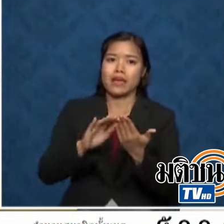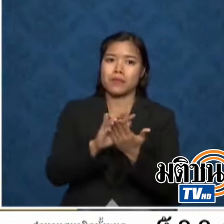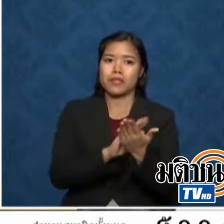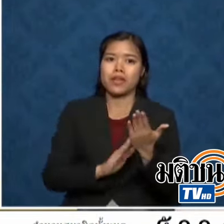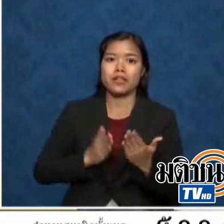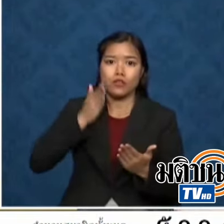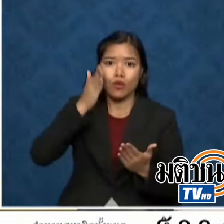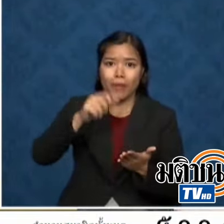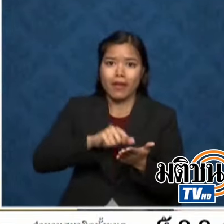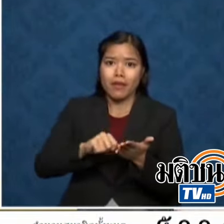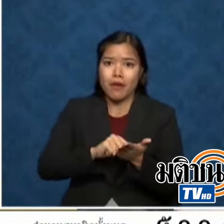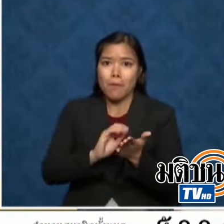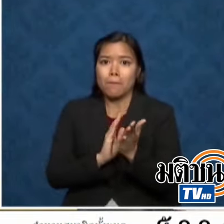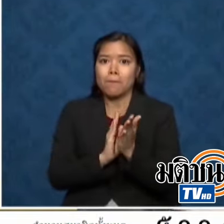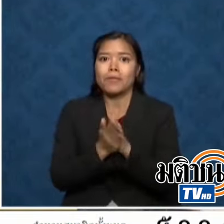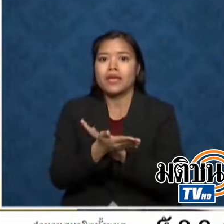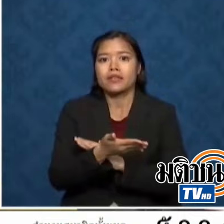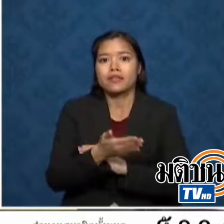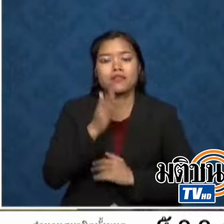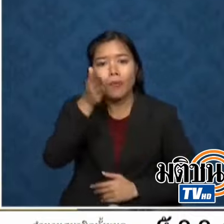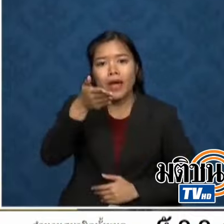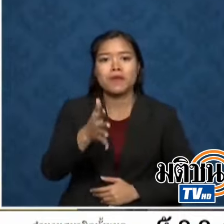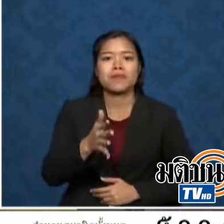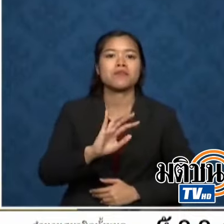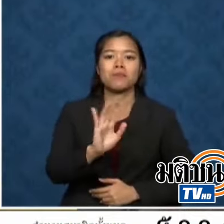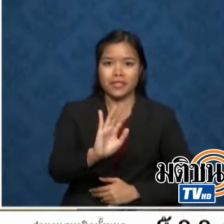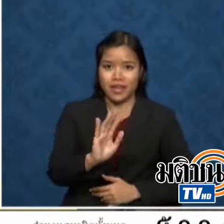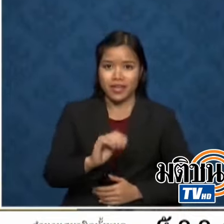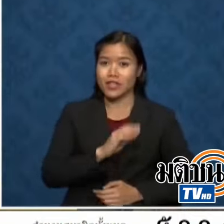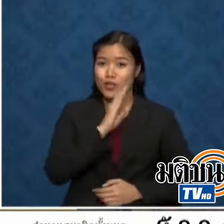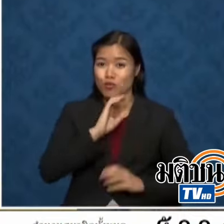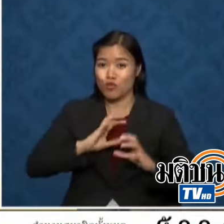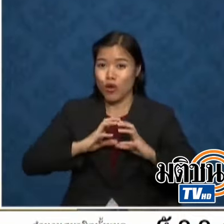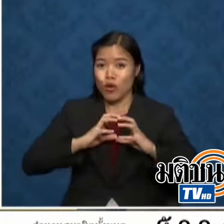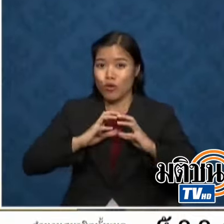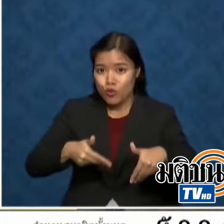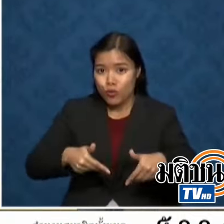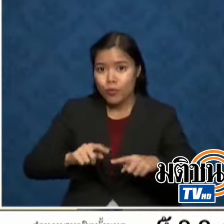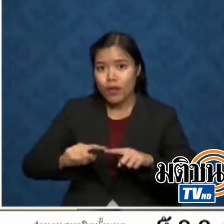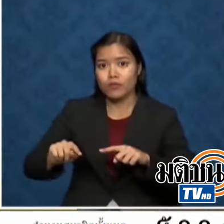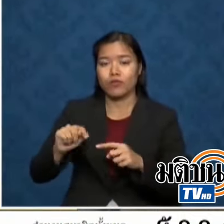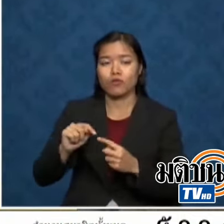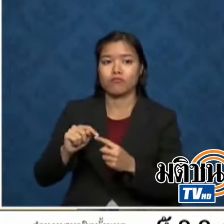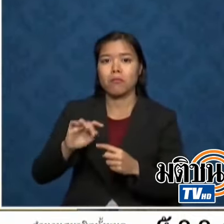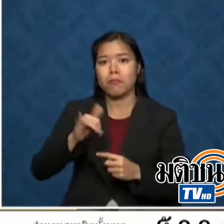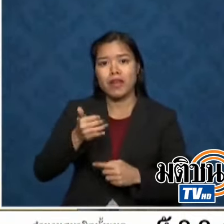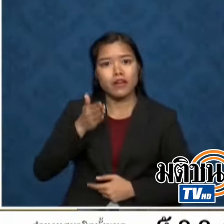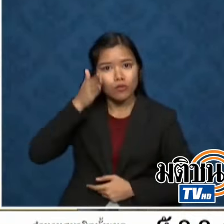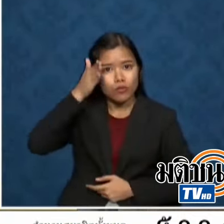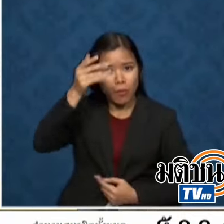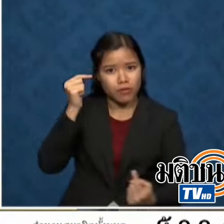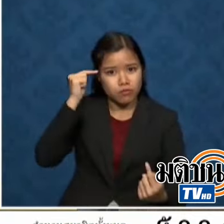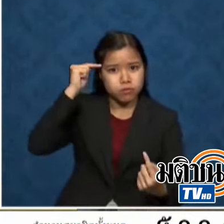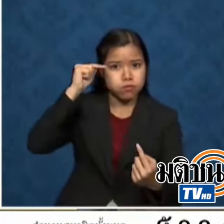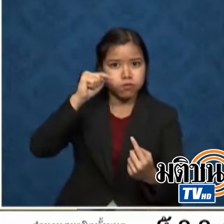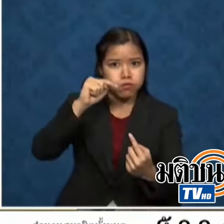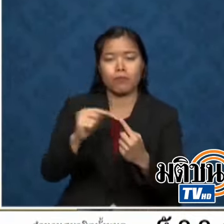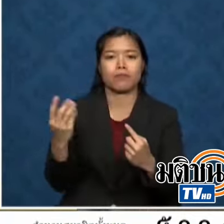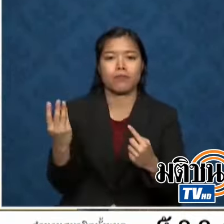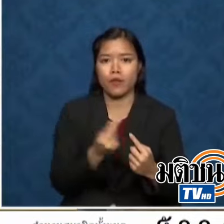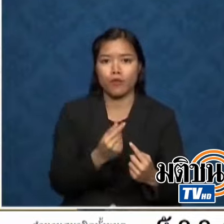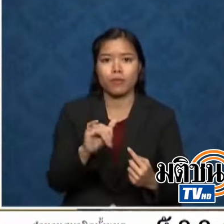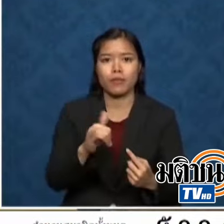นั้นหายลงไปเผลอๆยิ่งยุบพรรคจะยิ่งทำให้พวกเราไปถึงเส้นชัยที่เราต้องการจะทำได้เร็วมากขึ้นด้วย